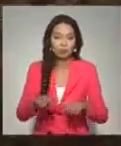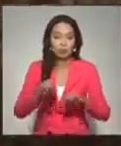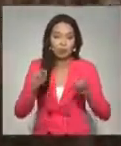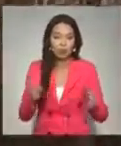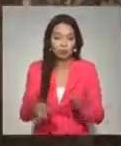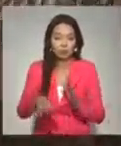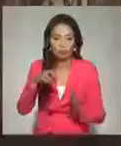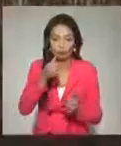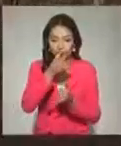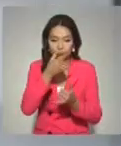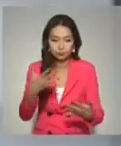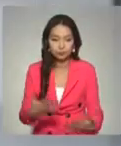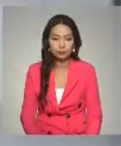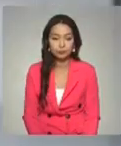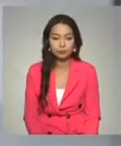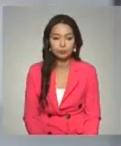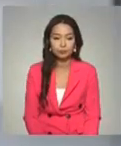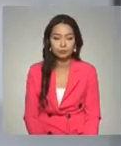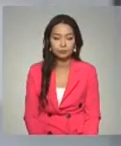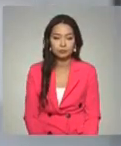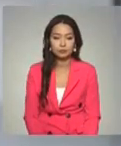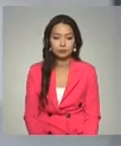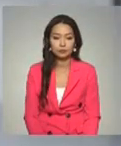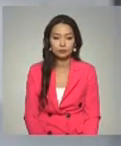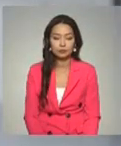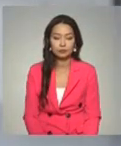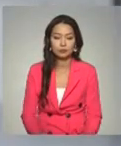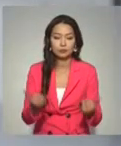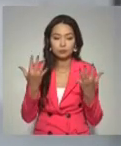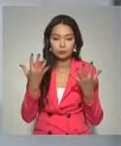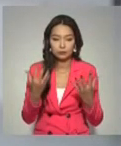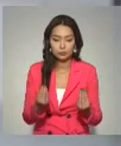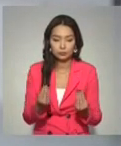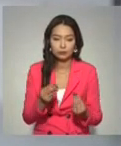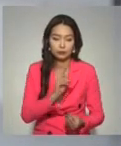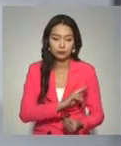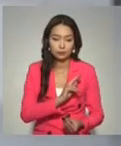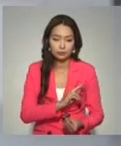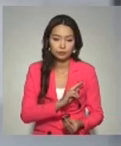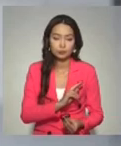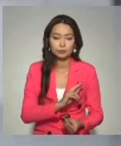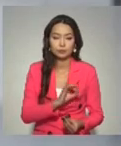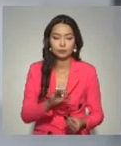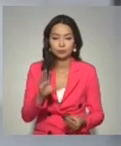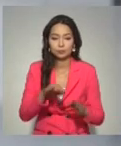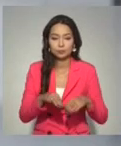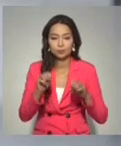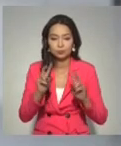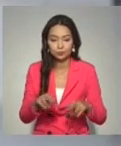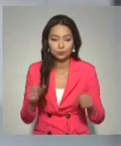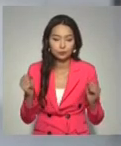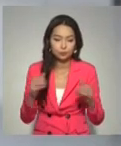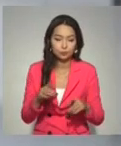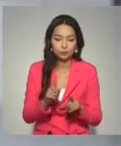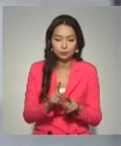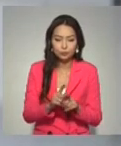қалған. На сегодняшний день личным составом қазір департамент қызметкерлерімен табиғи резерват мамандары бірлесіп 50 гектардан